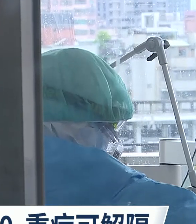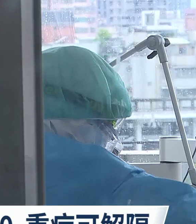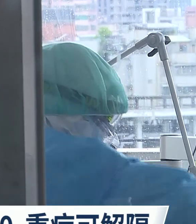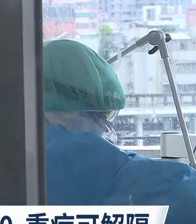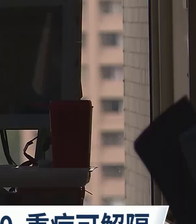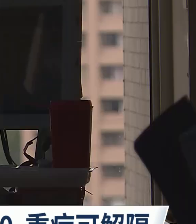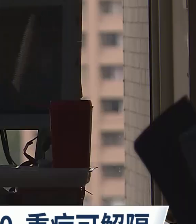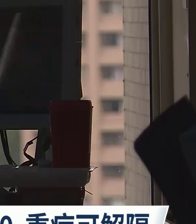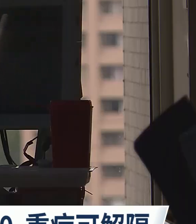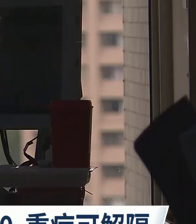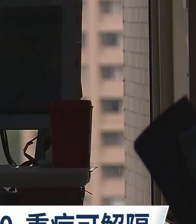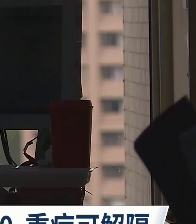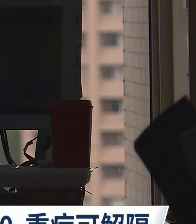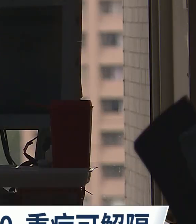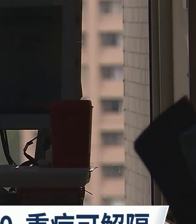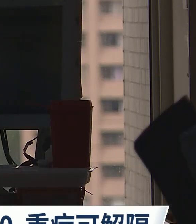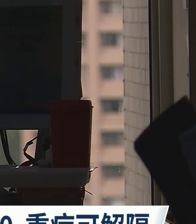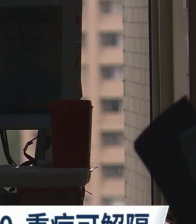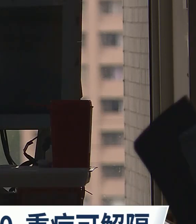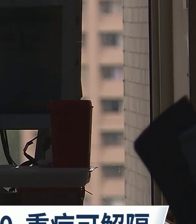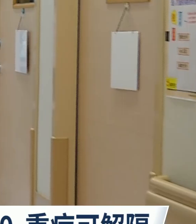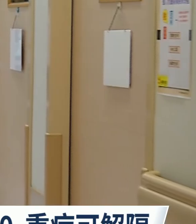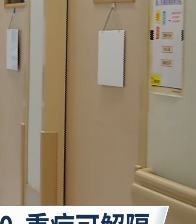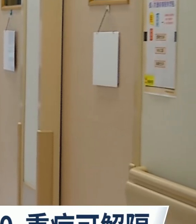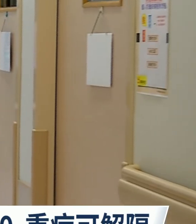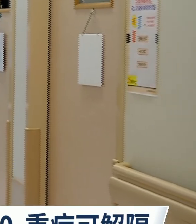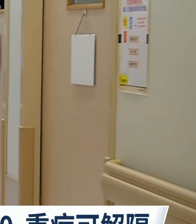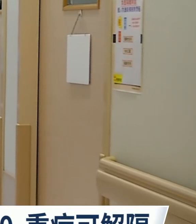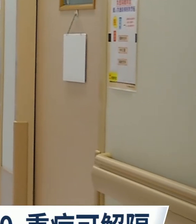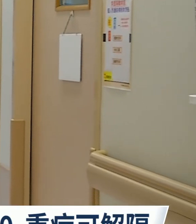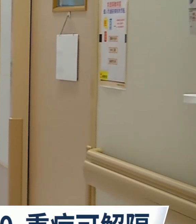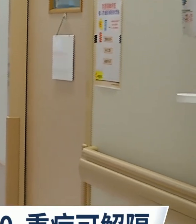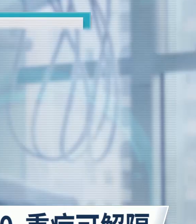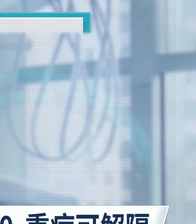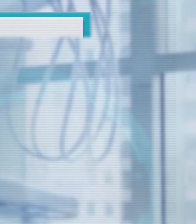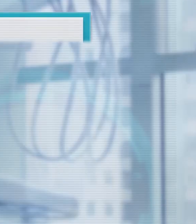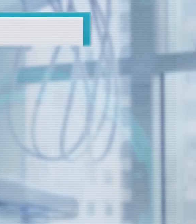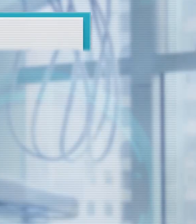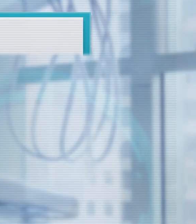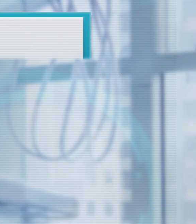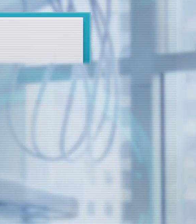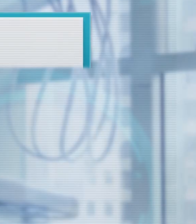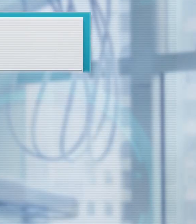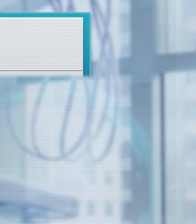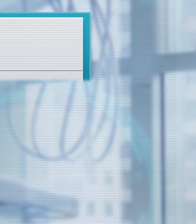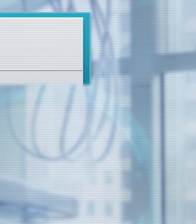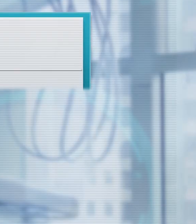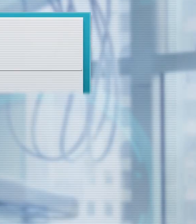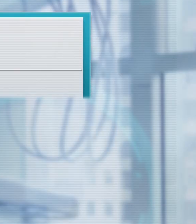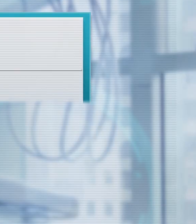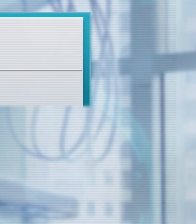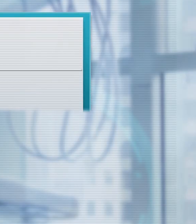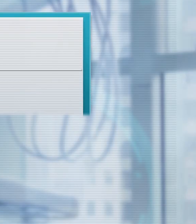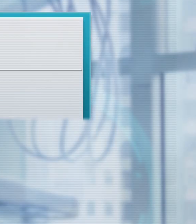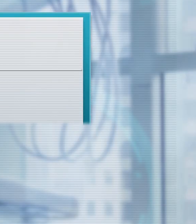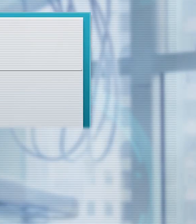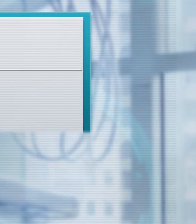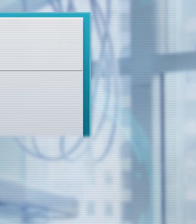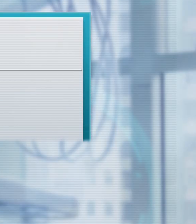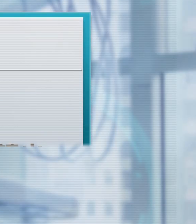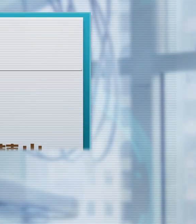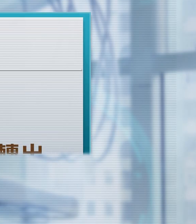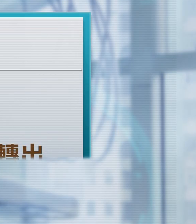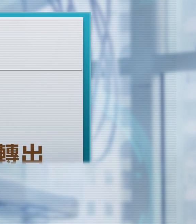查和治疗。因此，指挥中心宣布，6月1号起，重症个案退烧1天后，距离发病日或采检日超